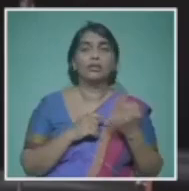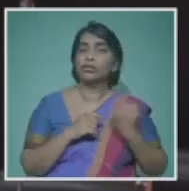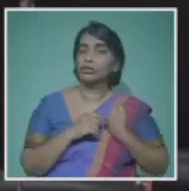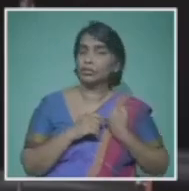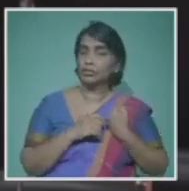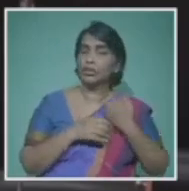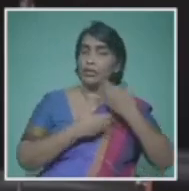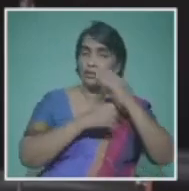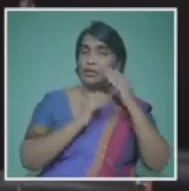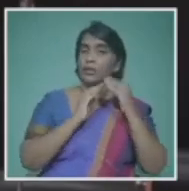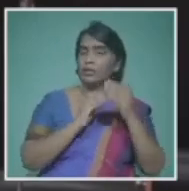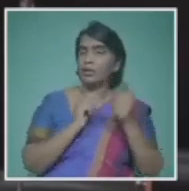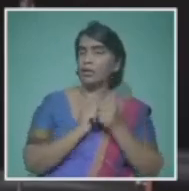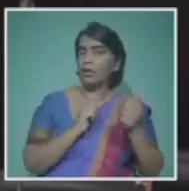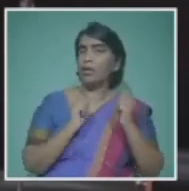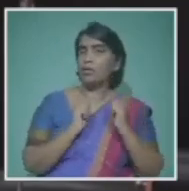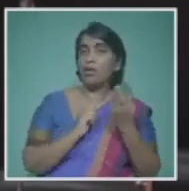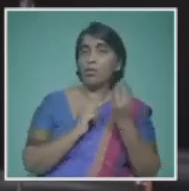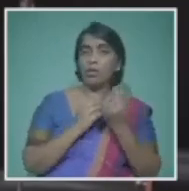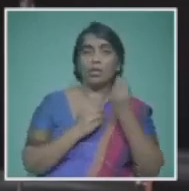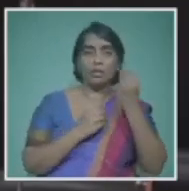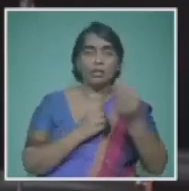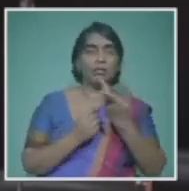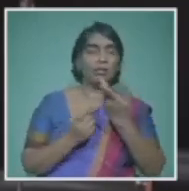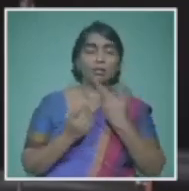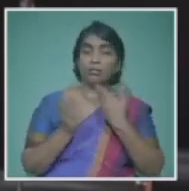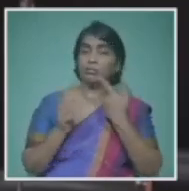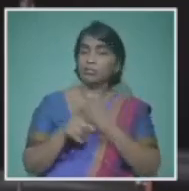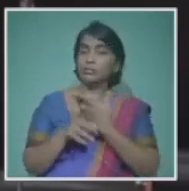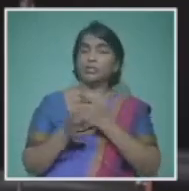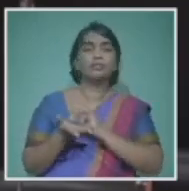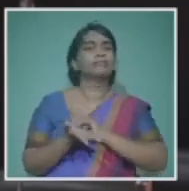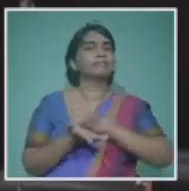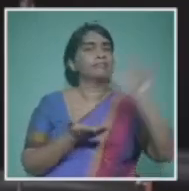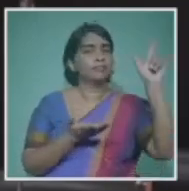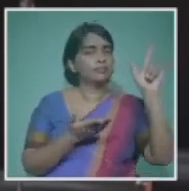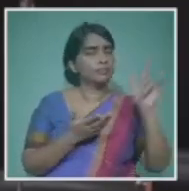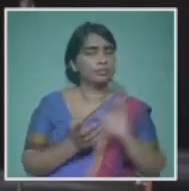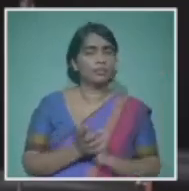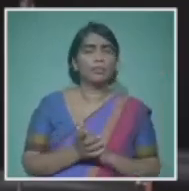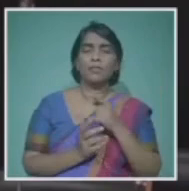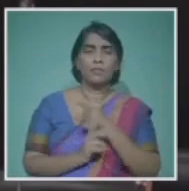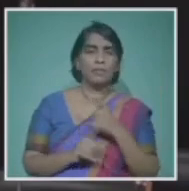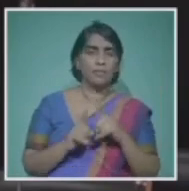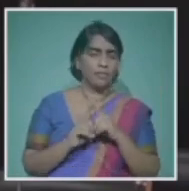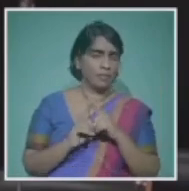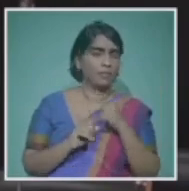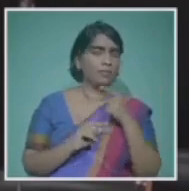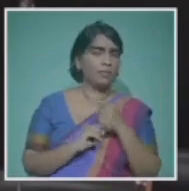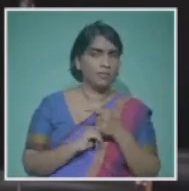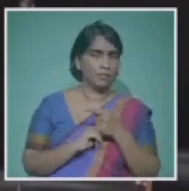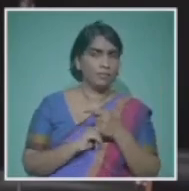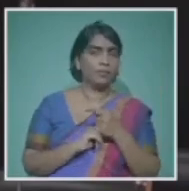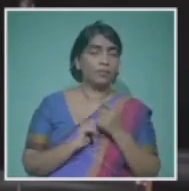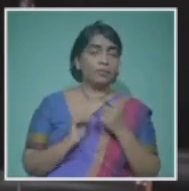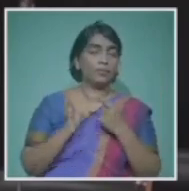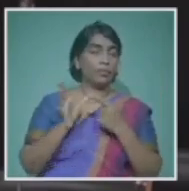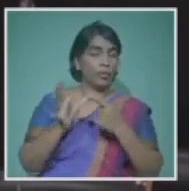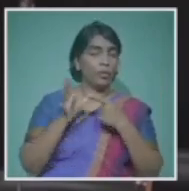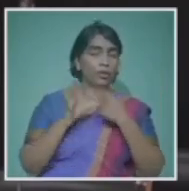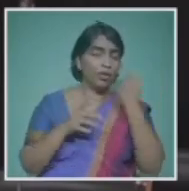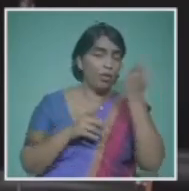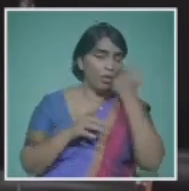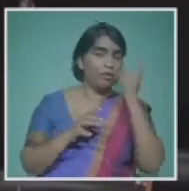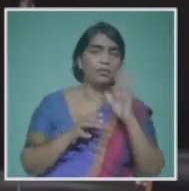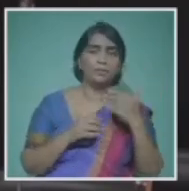vaidya vidya anshayata mokadda karanne api mudal denawa eya pitrata yanawa. Ithin mekata yam kisi පිළිතුරක් අපි හොයන්න